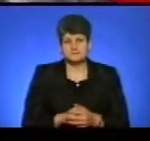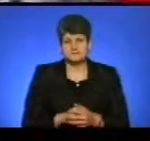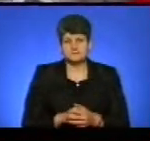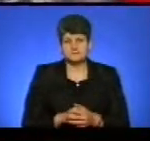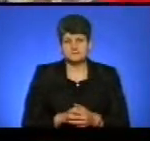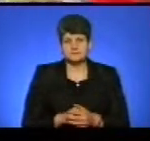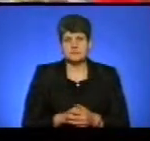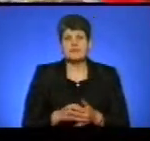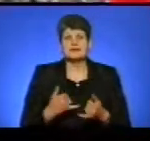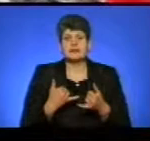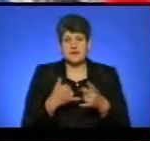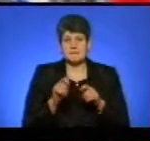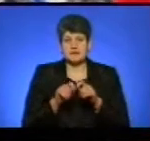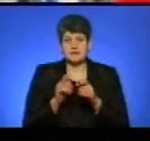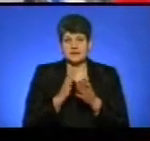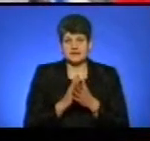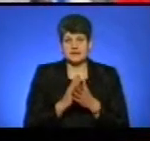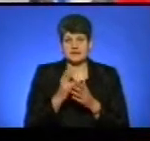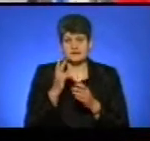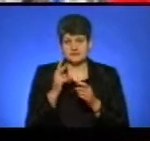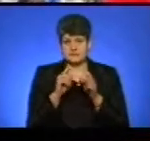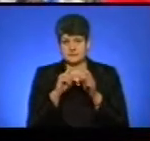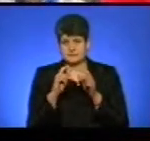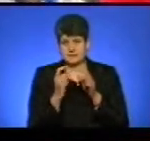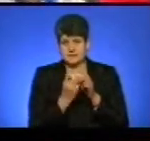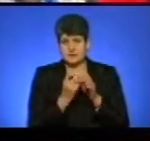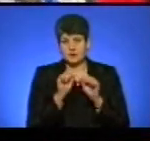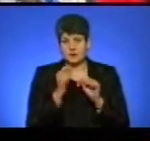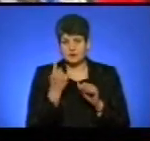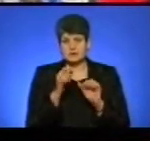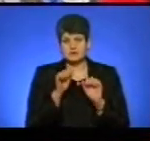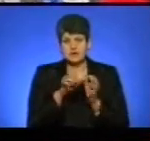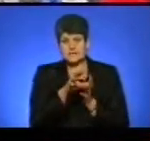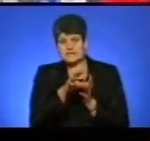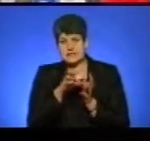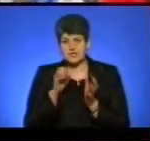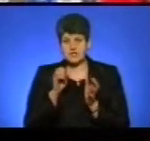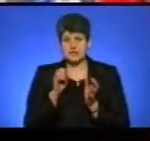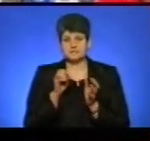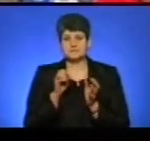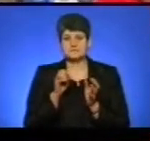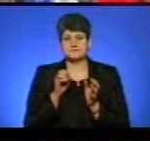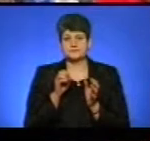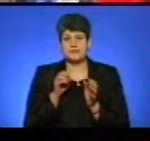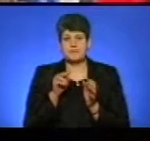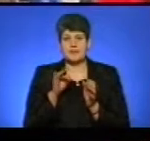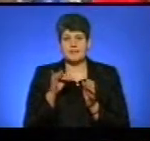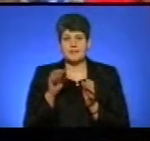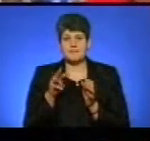Є для перевірки бірки два сайти. Один можна скачати з